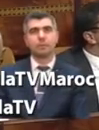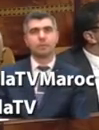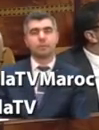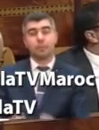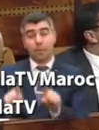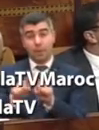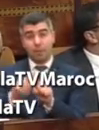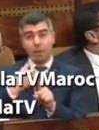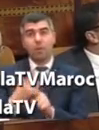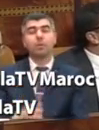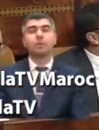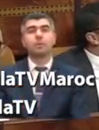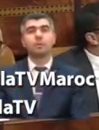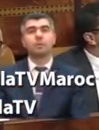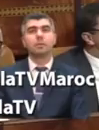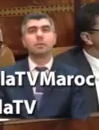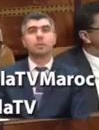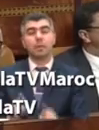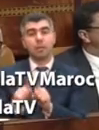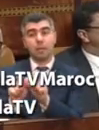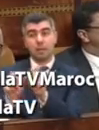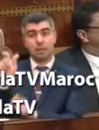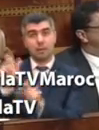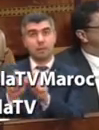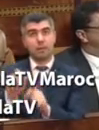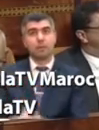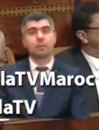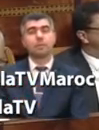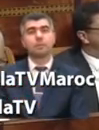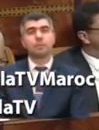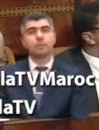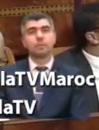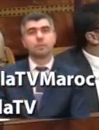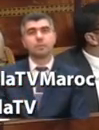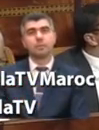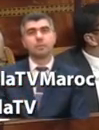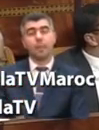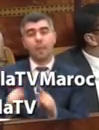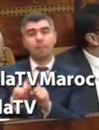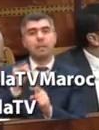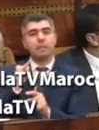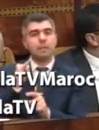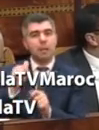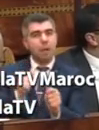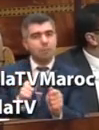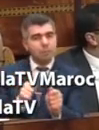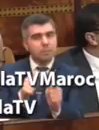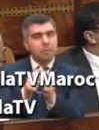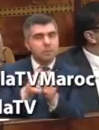بالنسبة لترشيد الموارد البشرية سيد الوزير، لما نتكلم عن المواكبة للقطاع الفلاحي